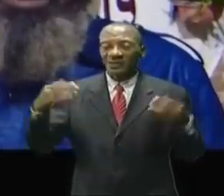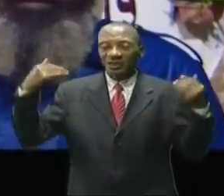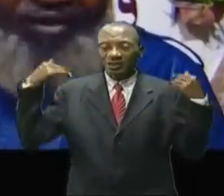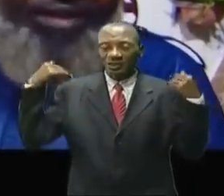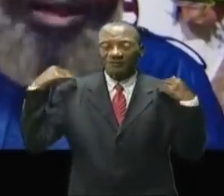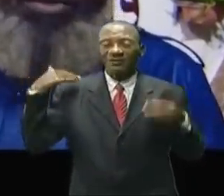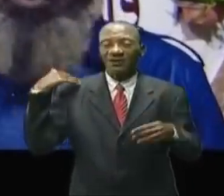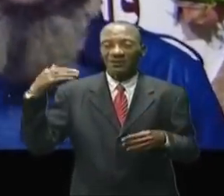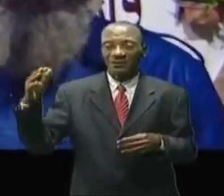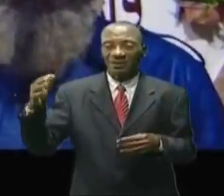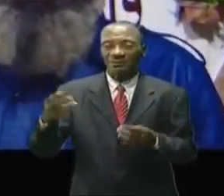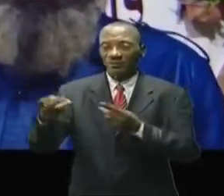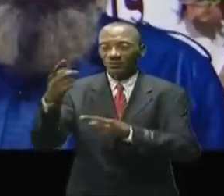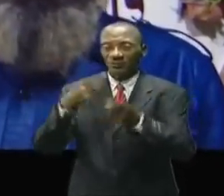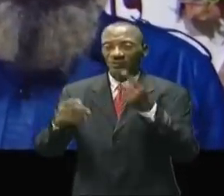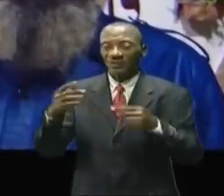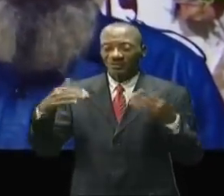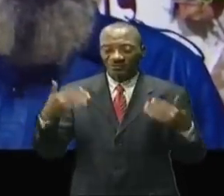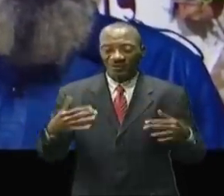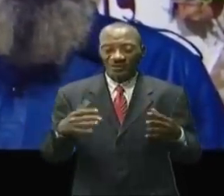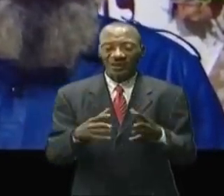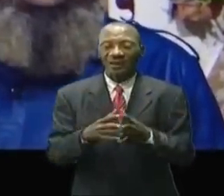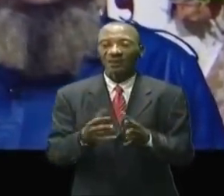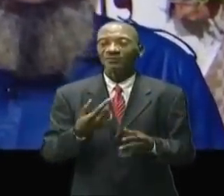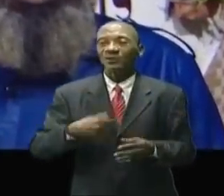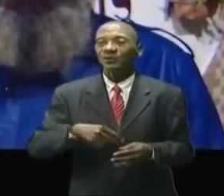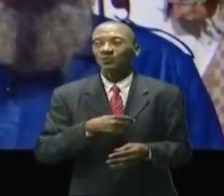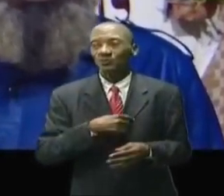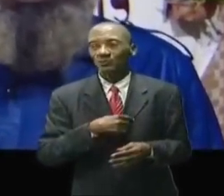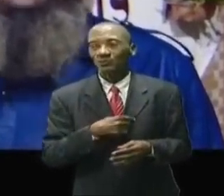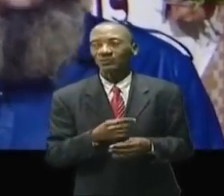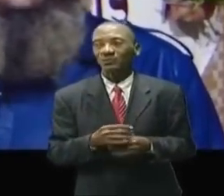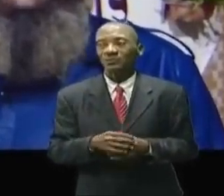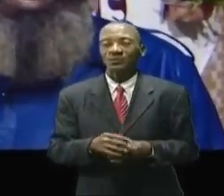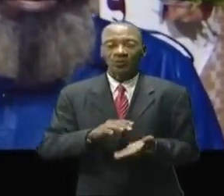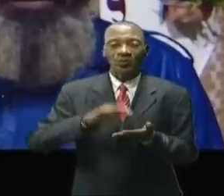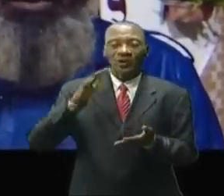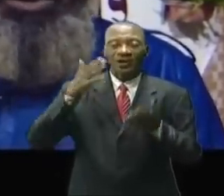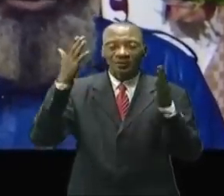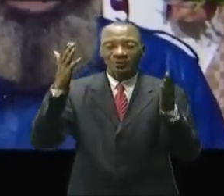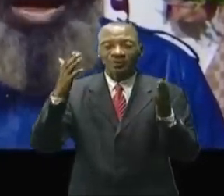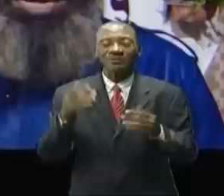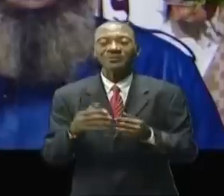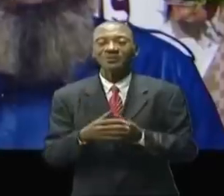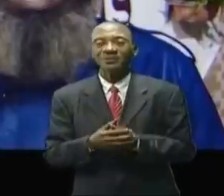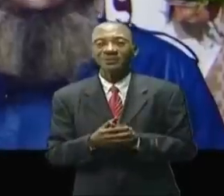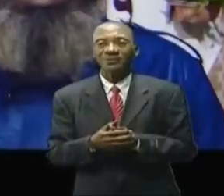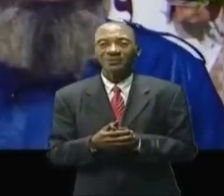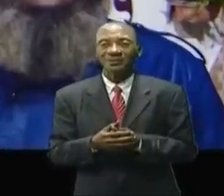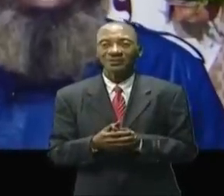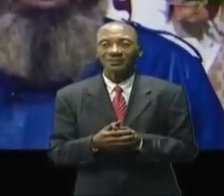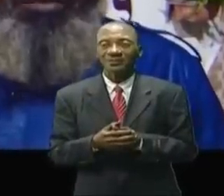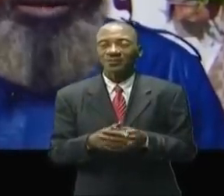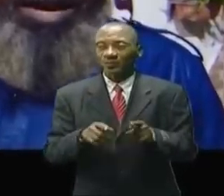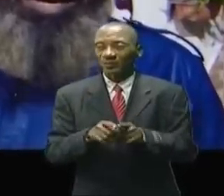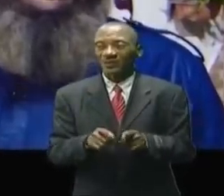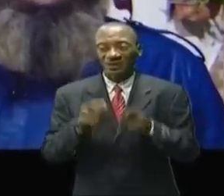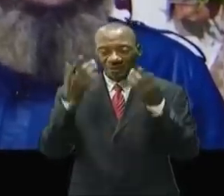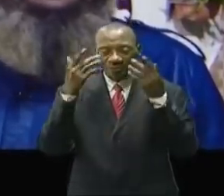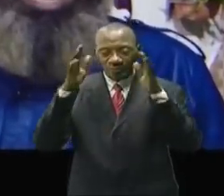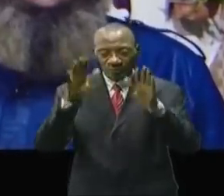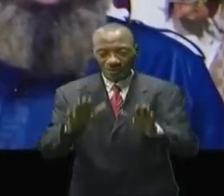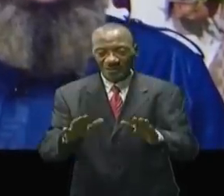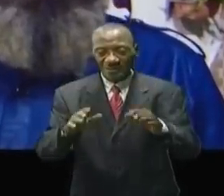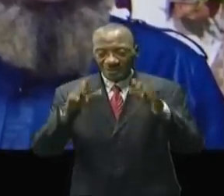et fêter avec nous. Vraiment, nous pouvons dire que gloire à Dieu et que puisse Allah le bénir et puisse Allah